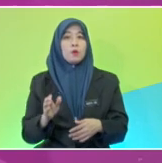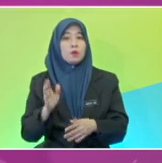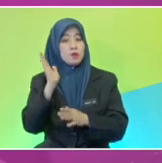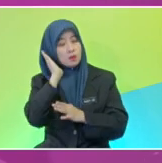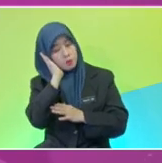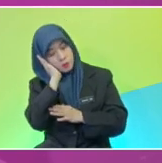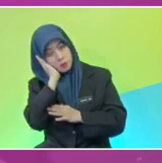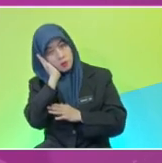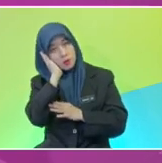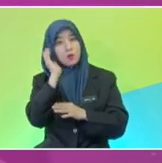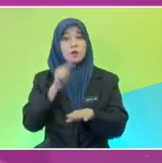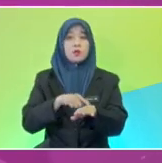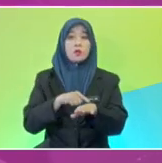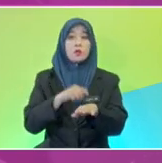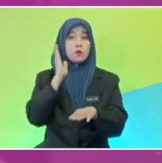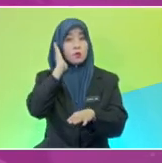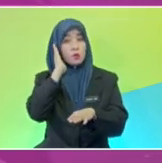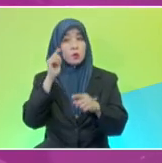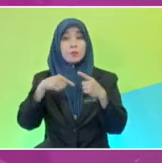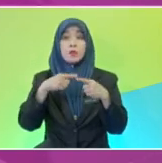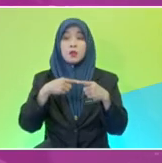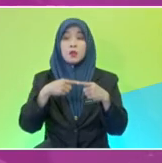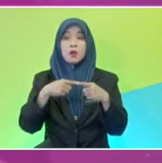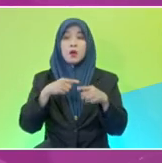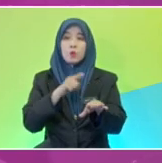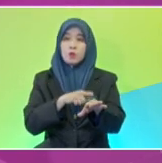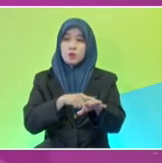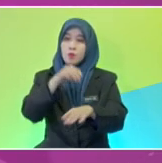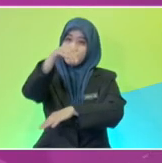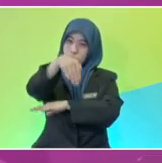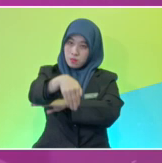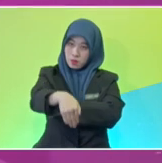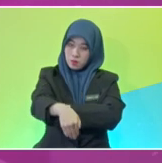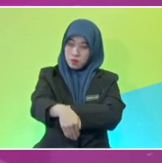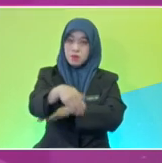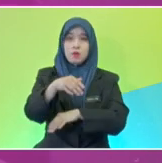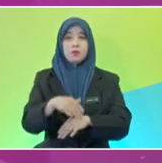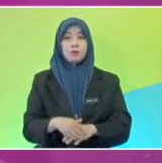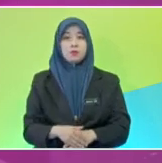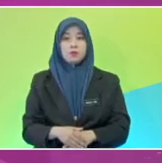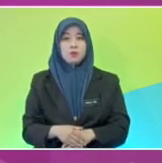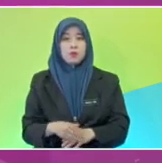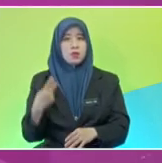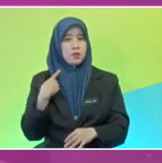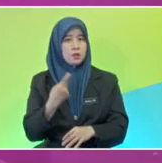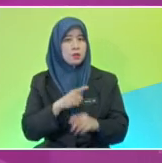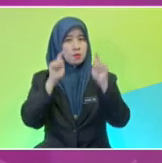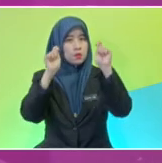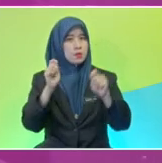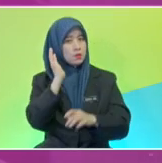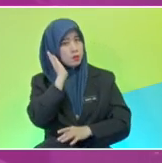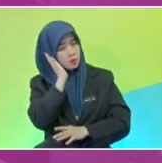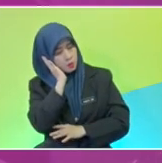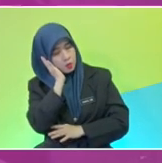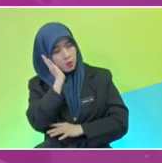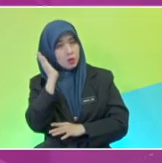perlu tidur pada waktu bila? Malam. Betul. Kita perlu tidur pada waktu malam. Kita mesti tidur.